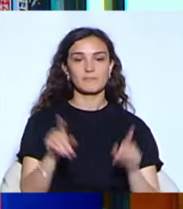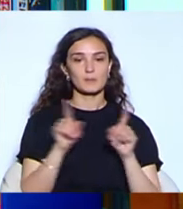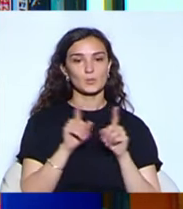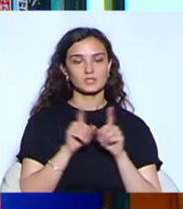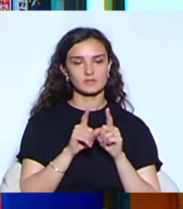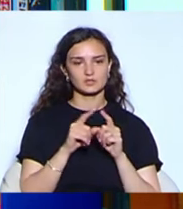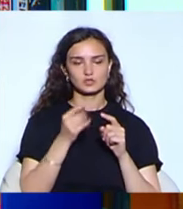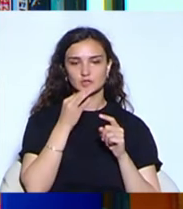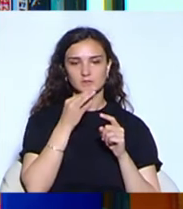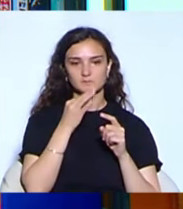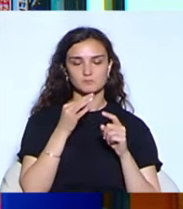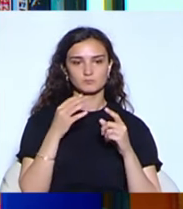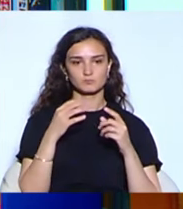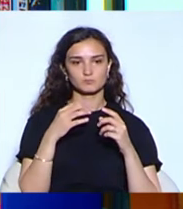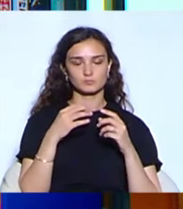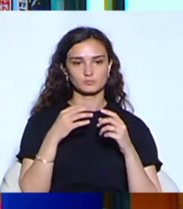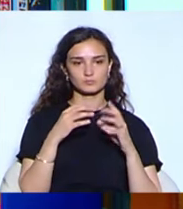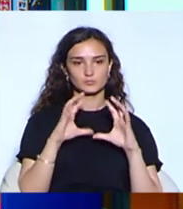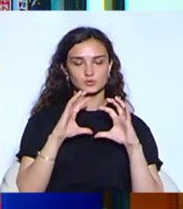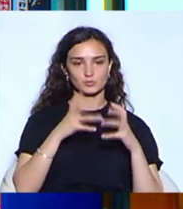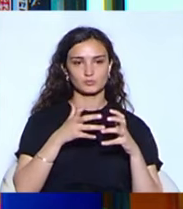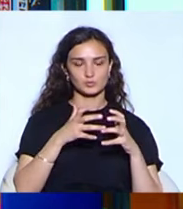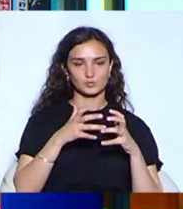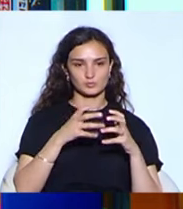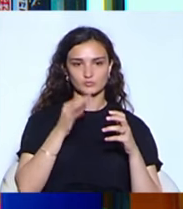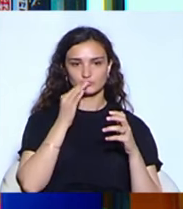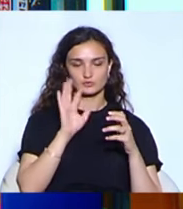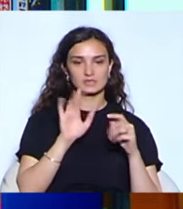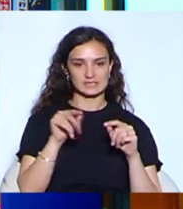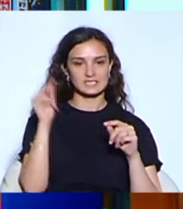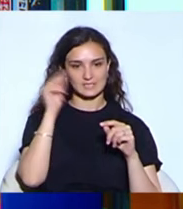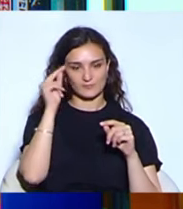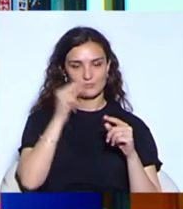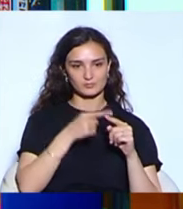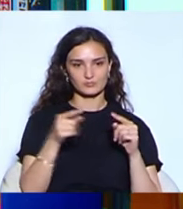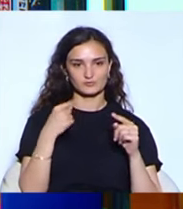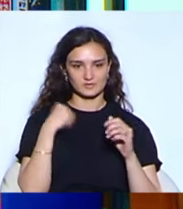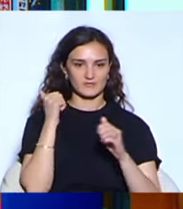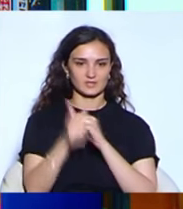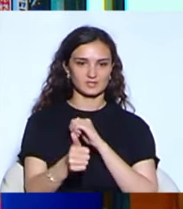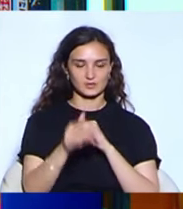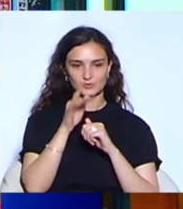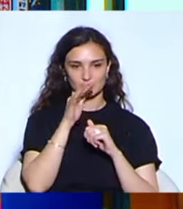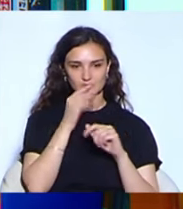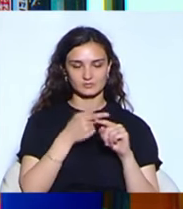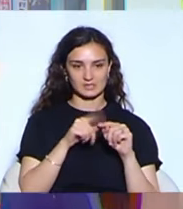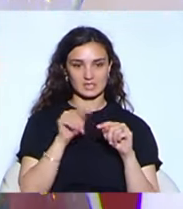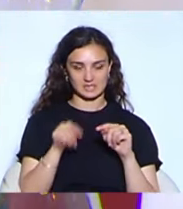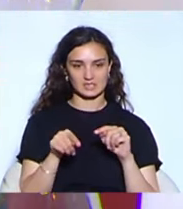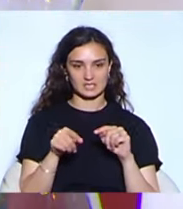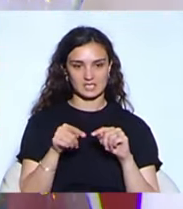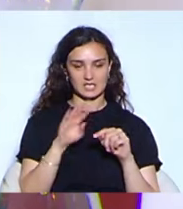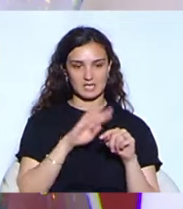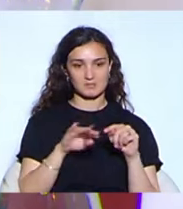იმისა, რომ ჯერ მსოფლიო ბოლომდე მაინც არ გადასულა, სწავლის პროცესშია, ჩვენ გავასწარით დროს. გარდა ამისა,